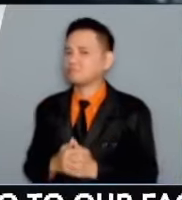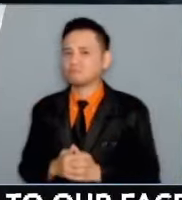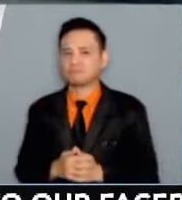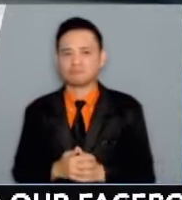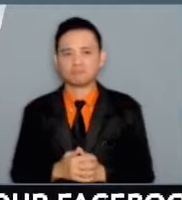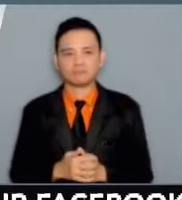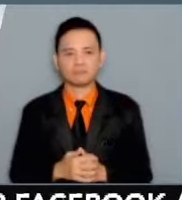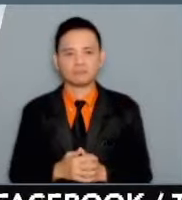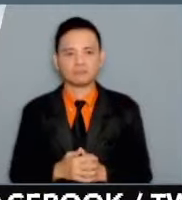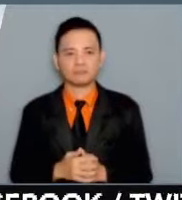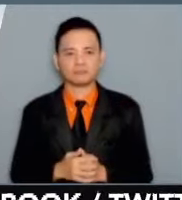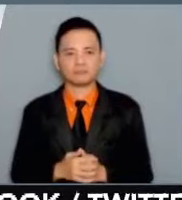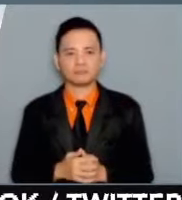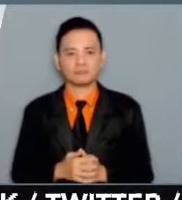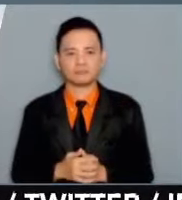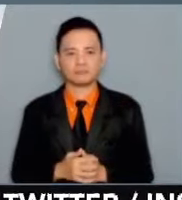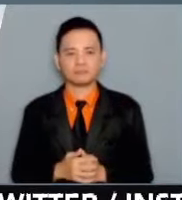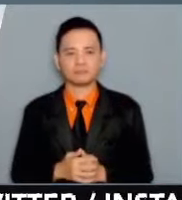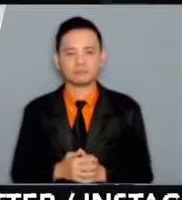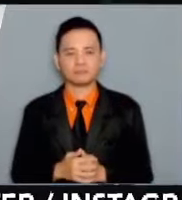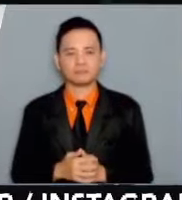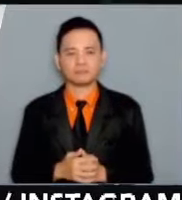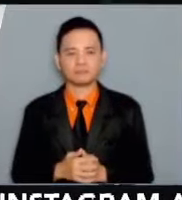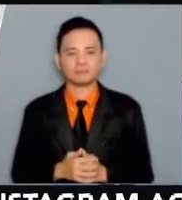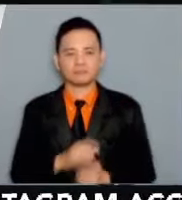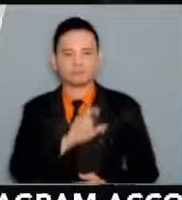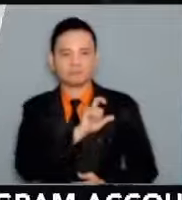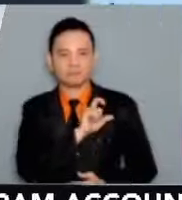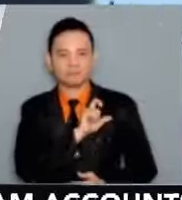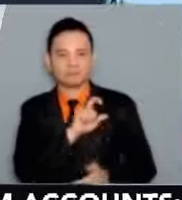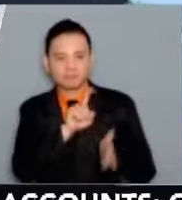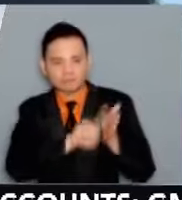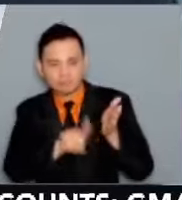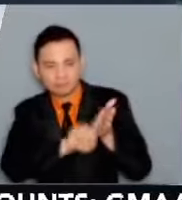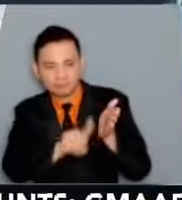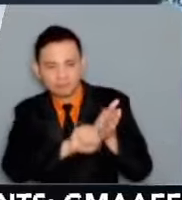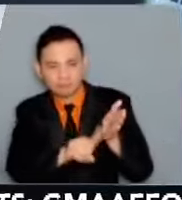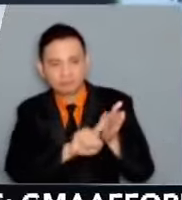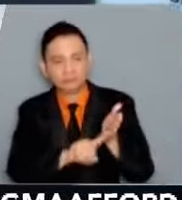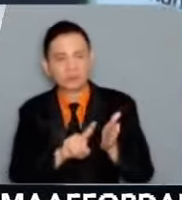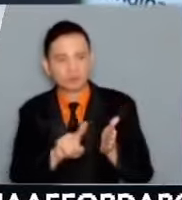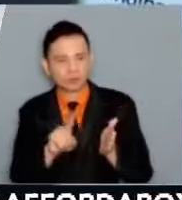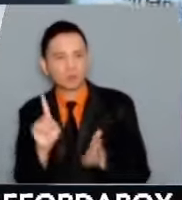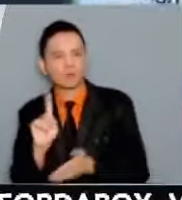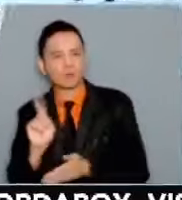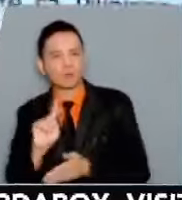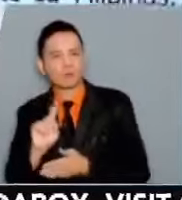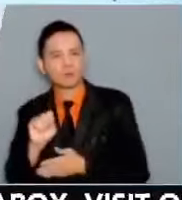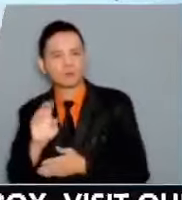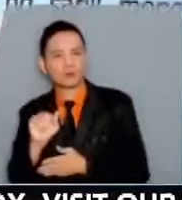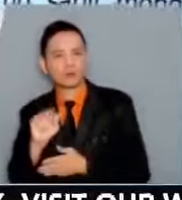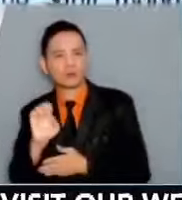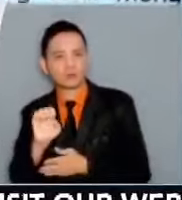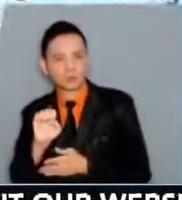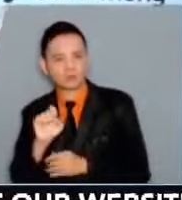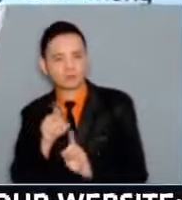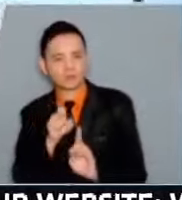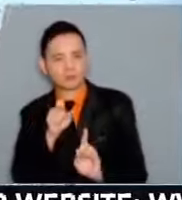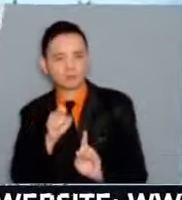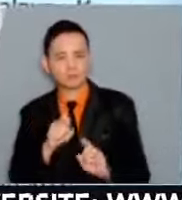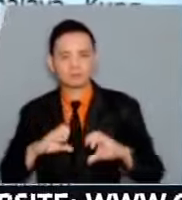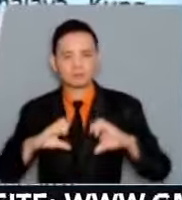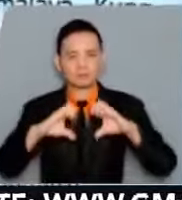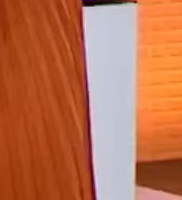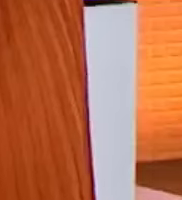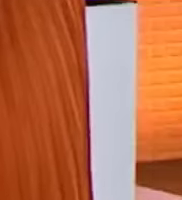Okay lang. Inalam pa ng pulisya ang source ng droga ng suspect. Ito ang unang balita. James Agustin para sa GMA Integrated